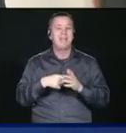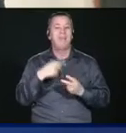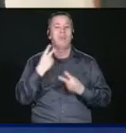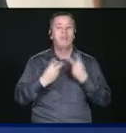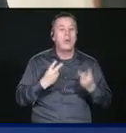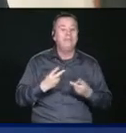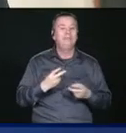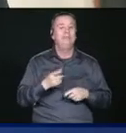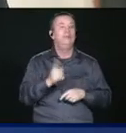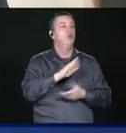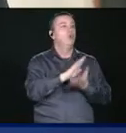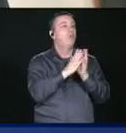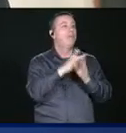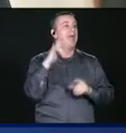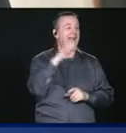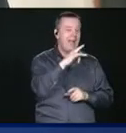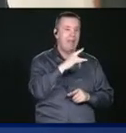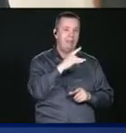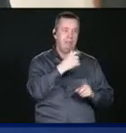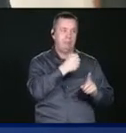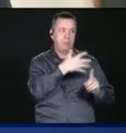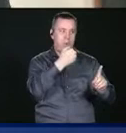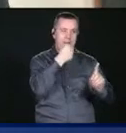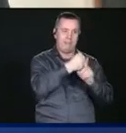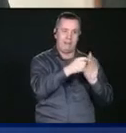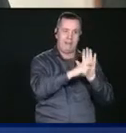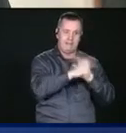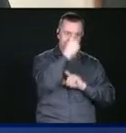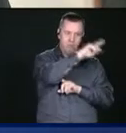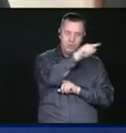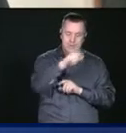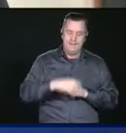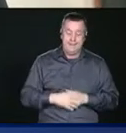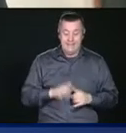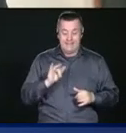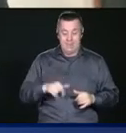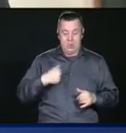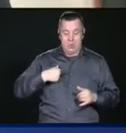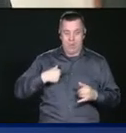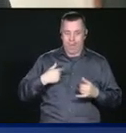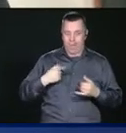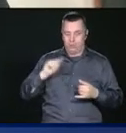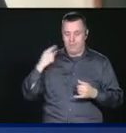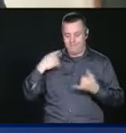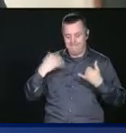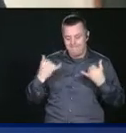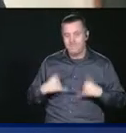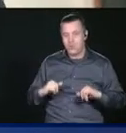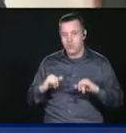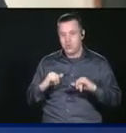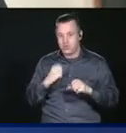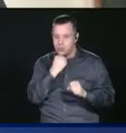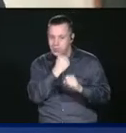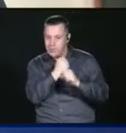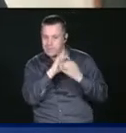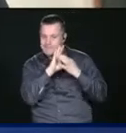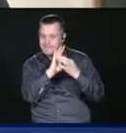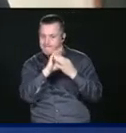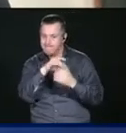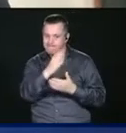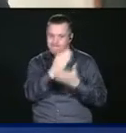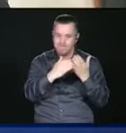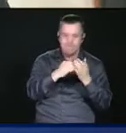effectivement, les gens ne se servent pas, ne vont pas dans ces industries maintenant. C'est pour ça que nous allons continuer de travailler avec différents secteurs, avec